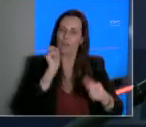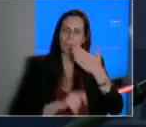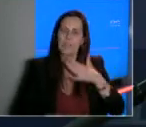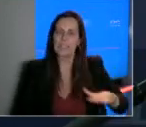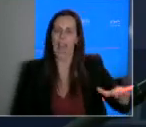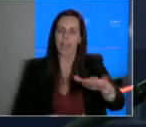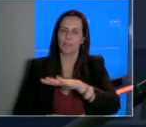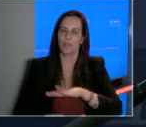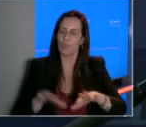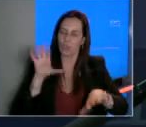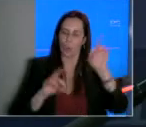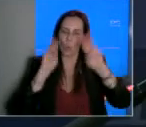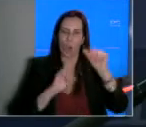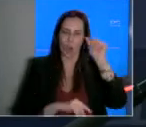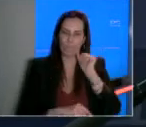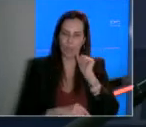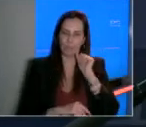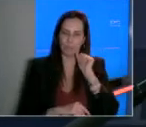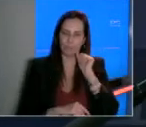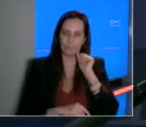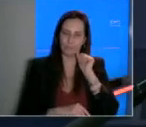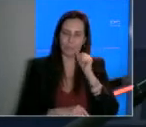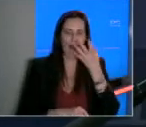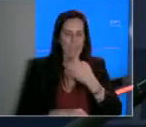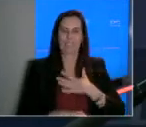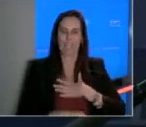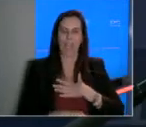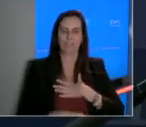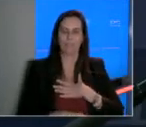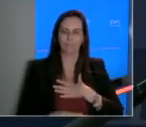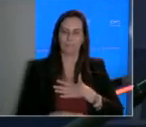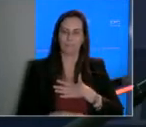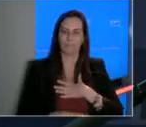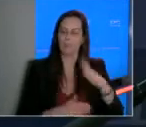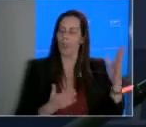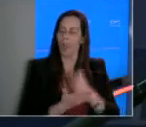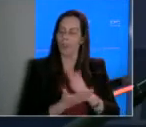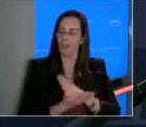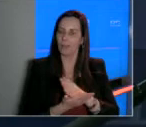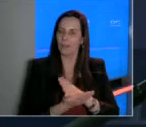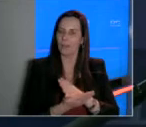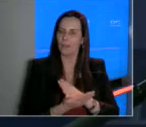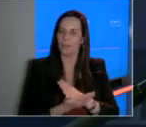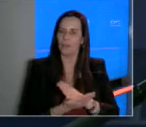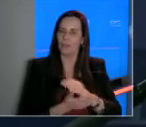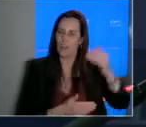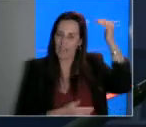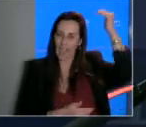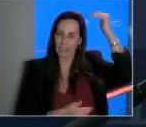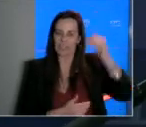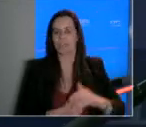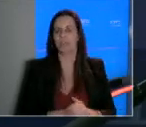ישראל שהצביעו עבורנו. לצערי, החלטתו של חבר הכנסת בני